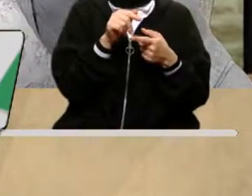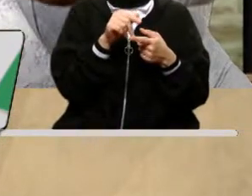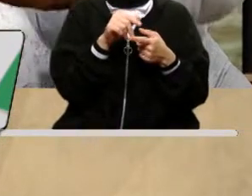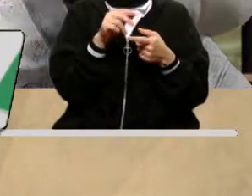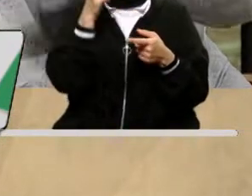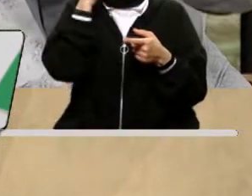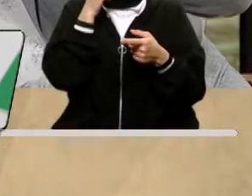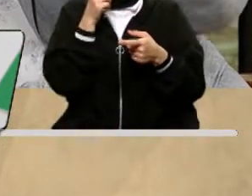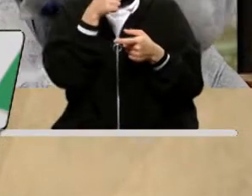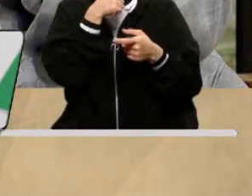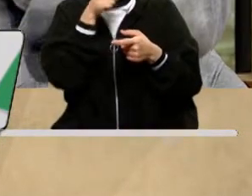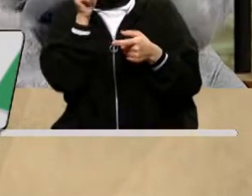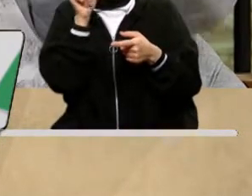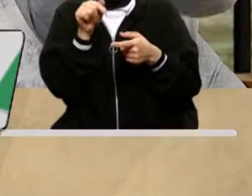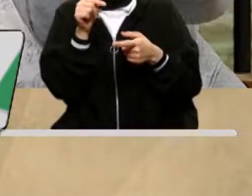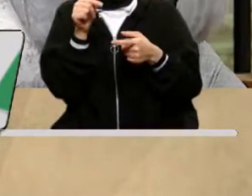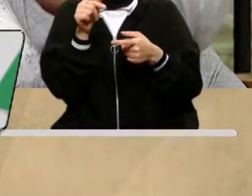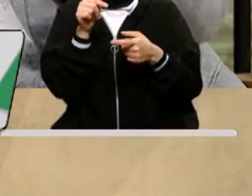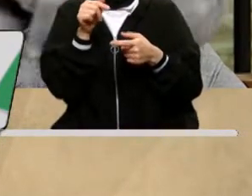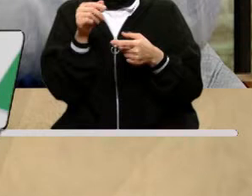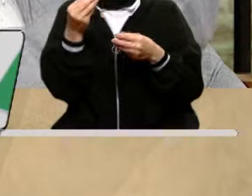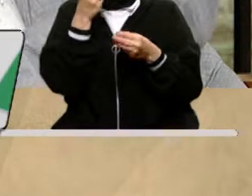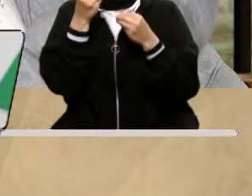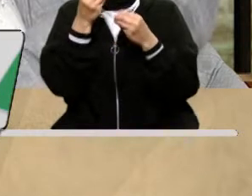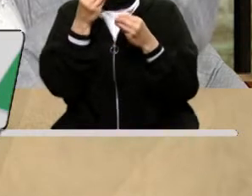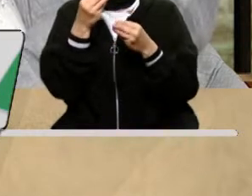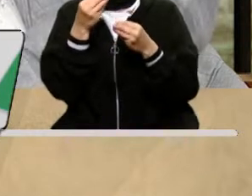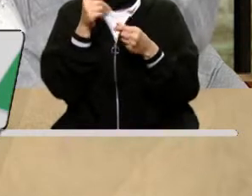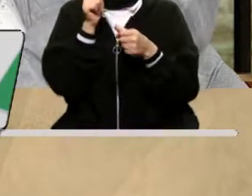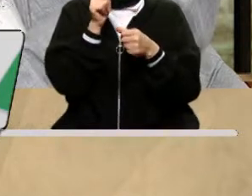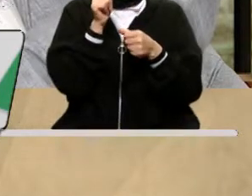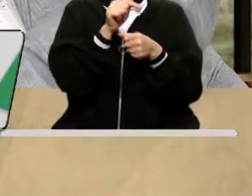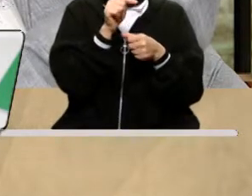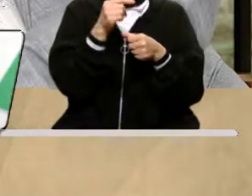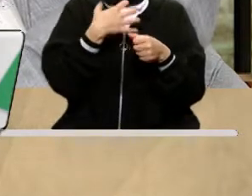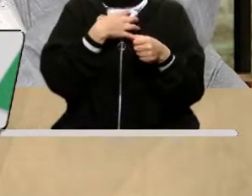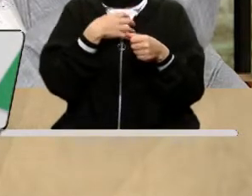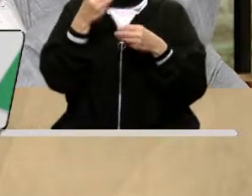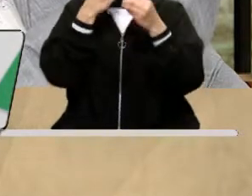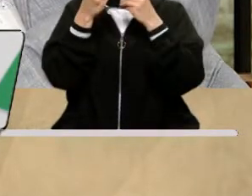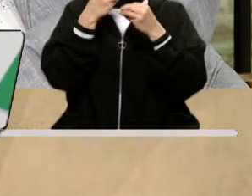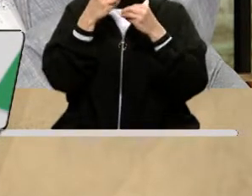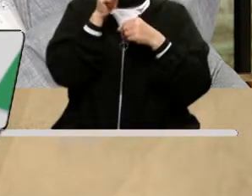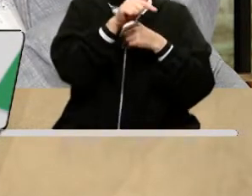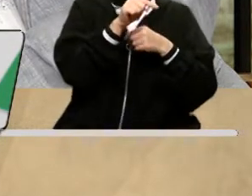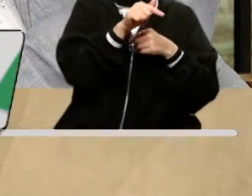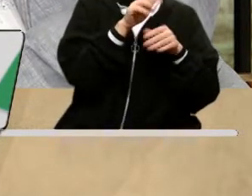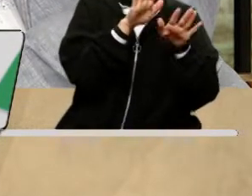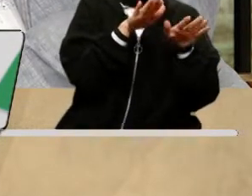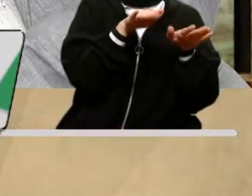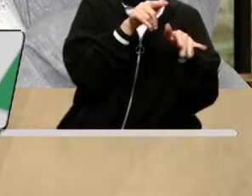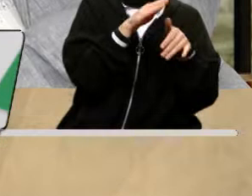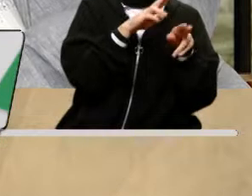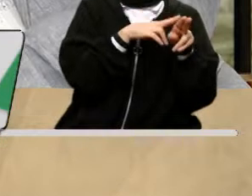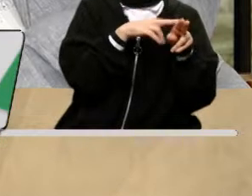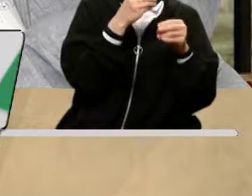işte etleri, en güzel yemekler neyse onları vermeye başlamışlar. Ve tabii bunları yemediği için